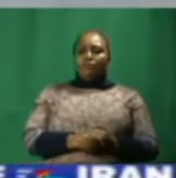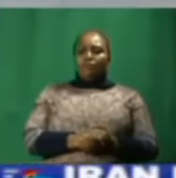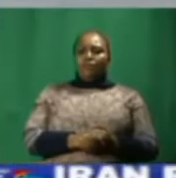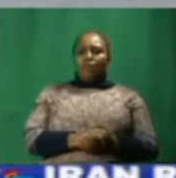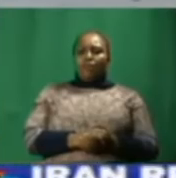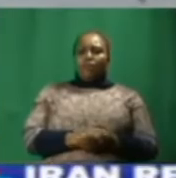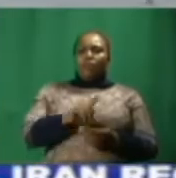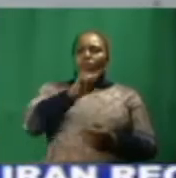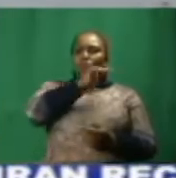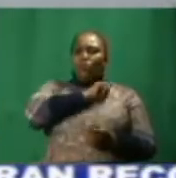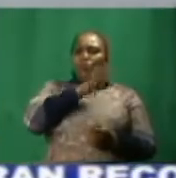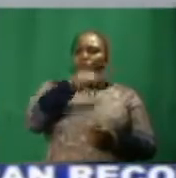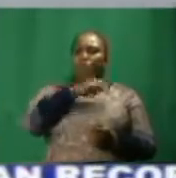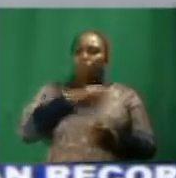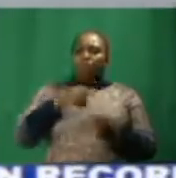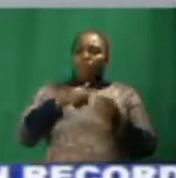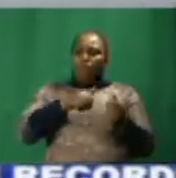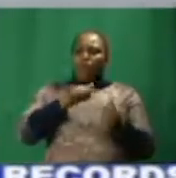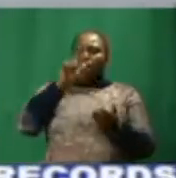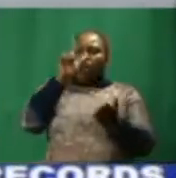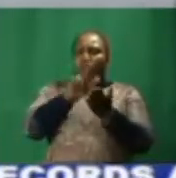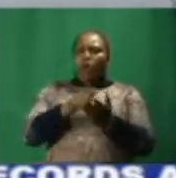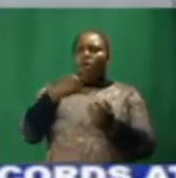Siyayilandzela imigomo mane kulukhuni.